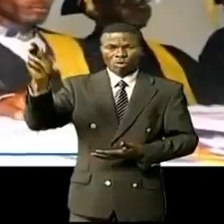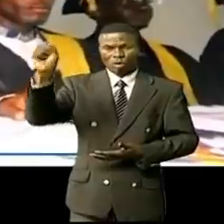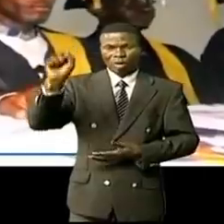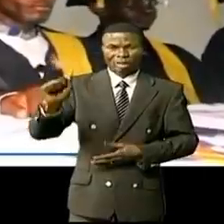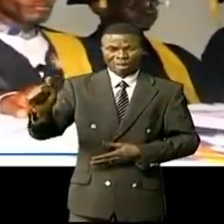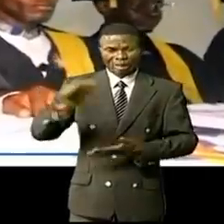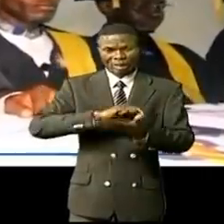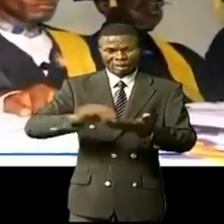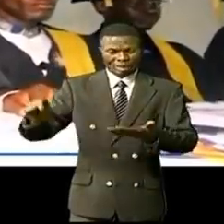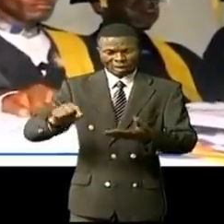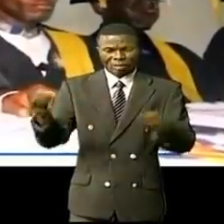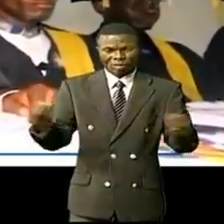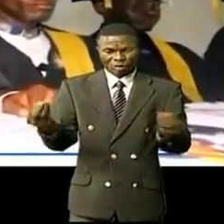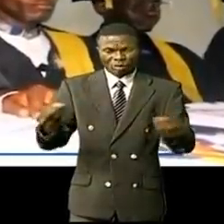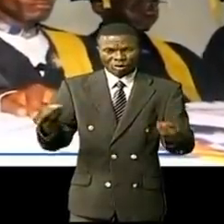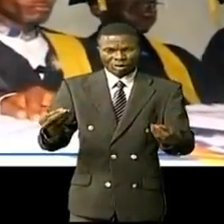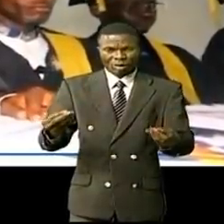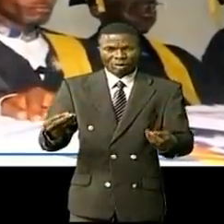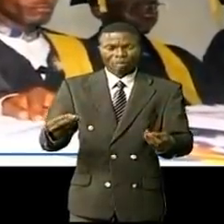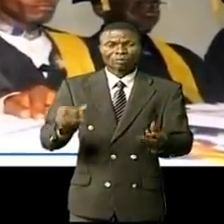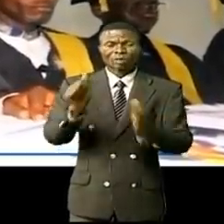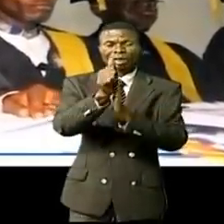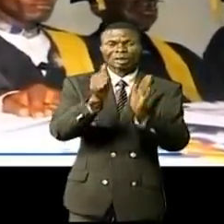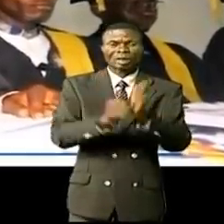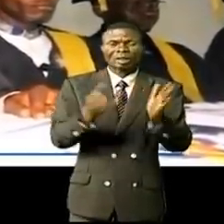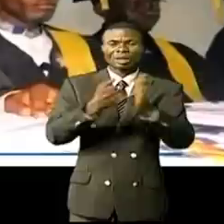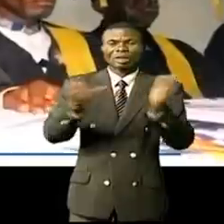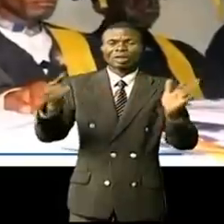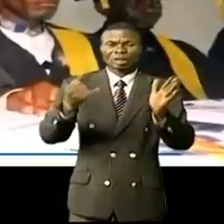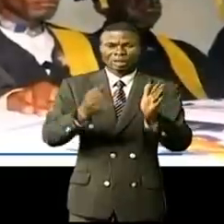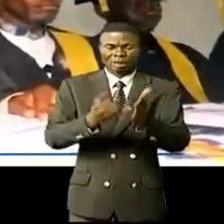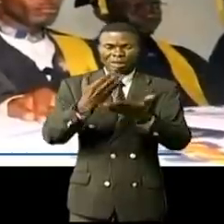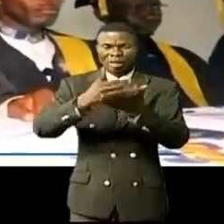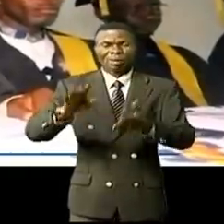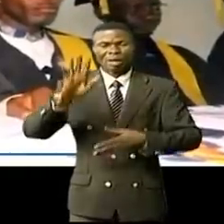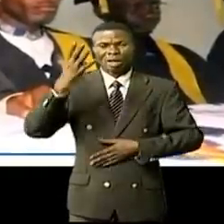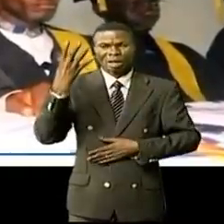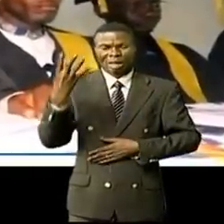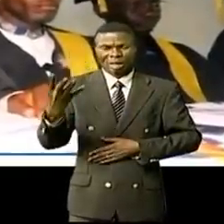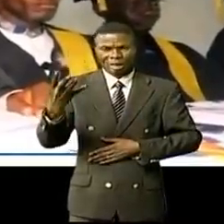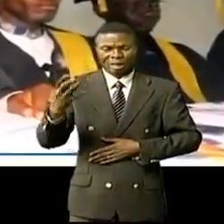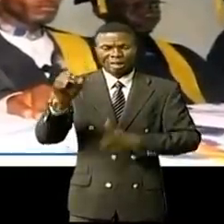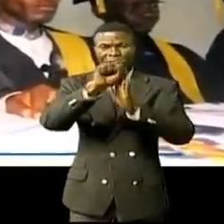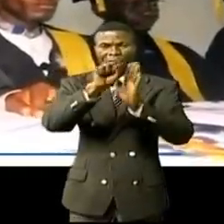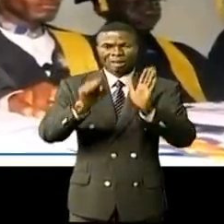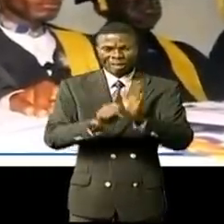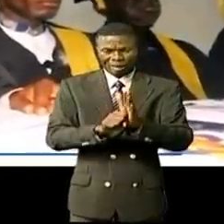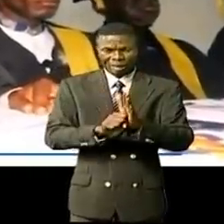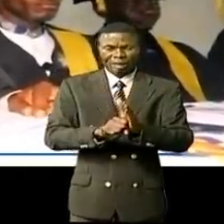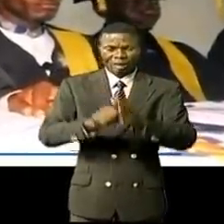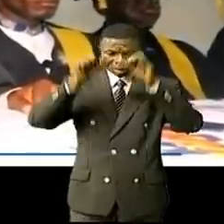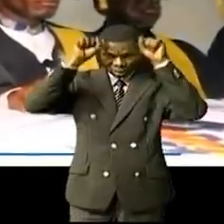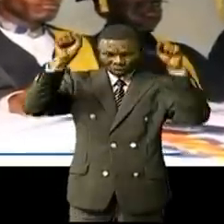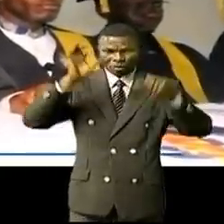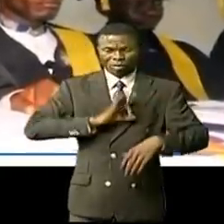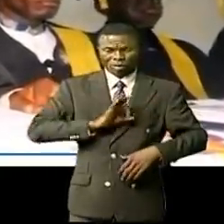en CDP, selon l'article 66, alinéa 4 des statuts de l'UDP Tshisekedi. Toutefois,